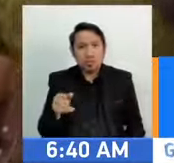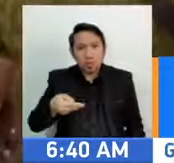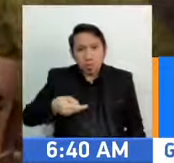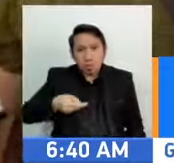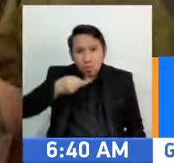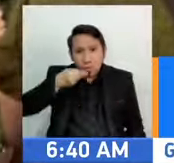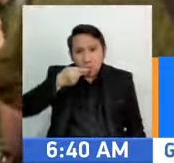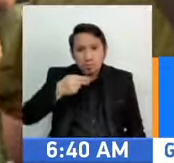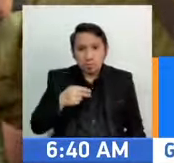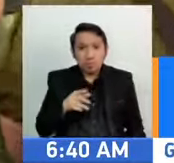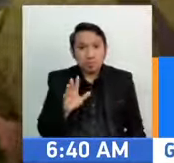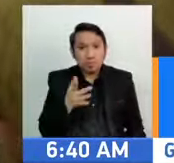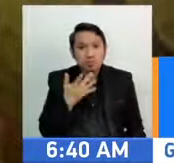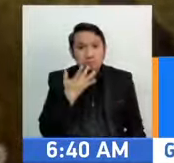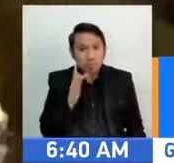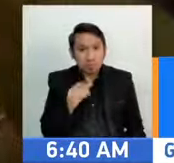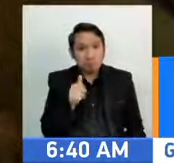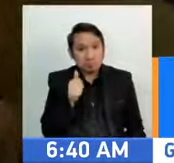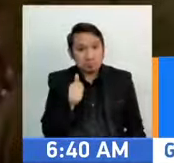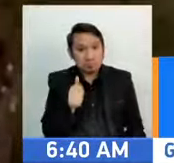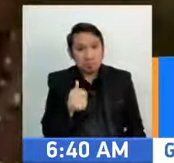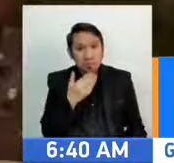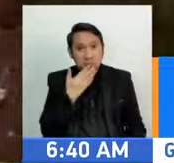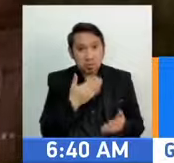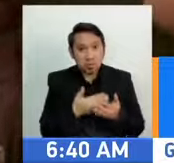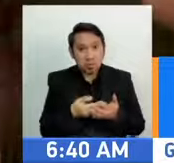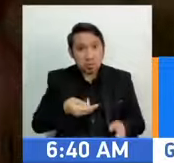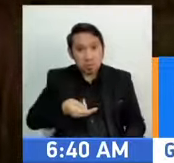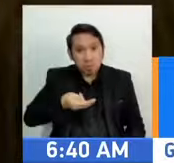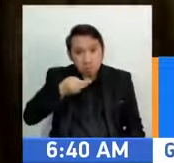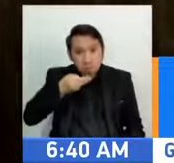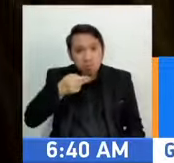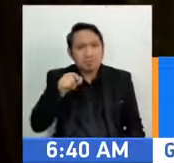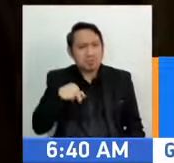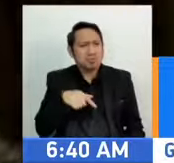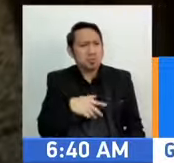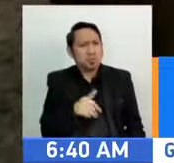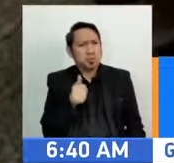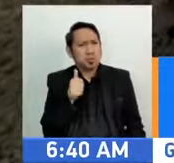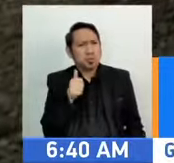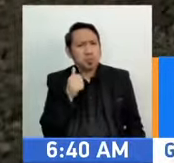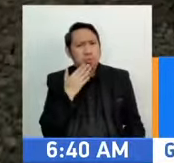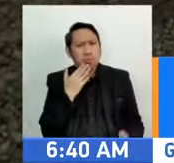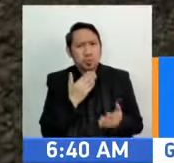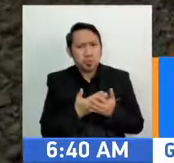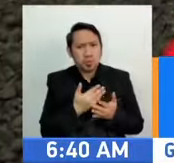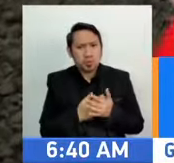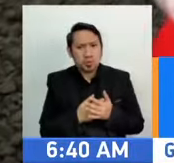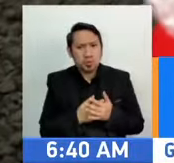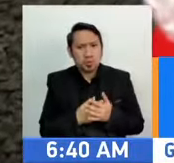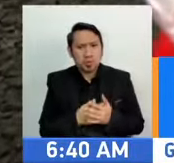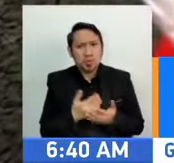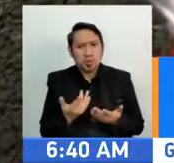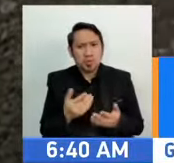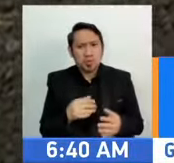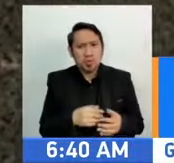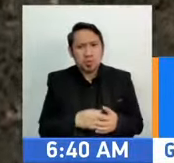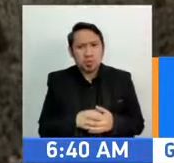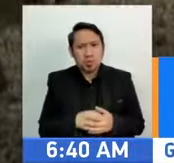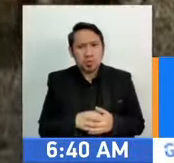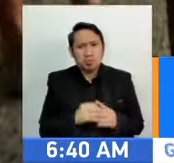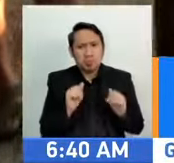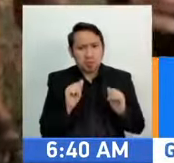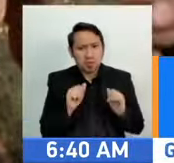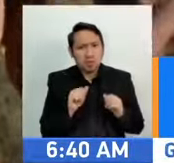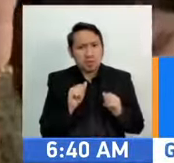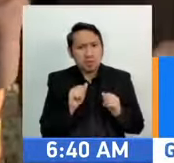Sabaw winner. Pwera biro. Solid yung sabaw. Sabaw pa lang mukhang magagamit mo na yung only rice mo eh.